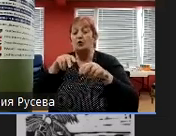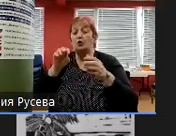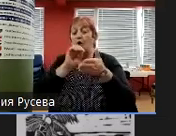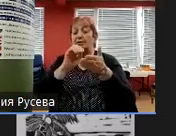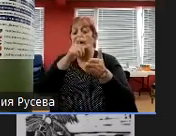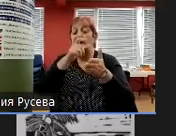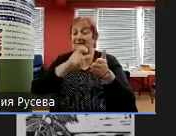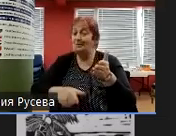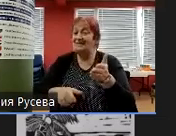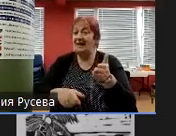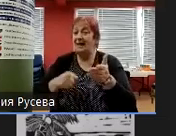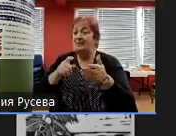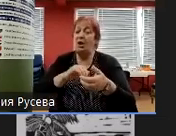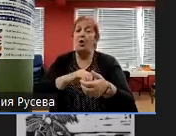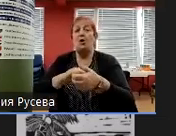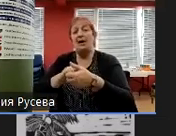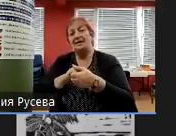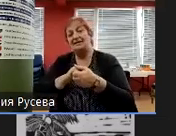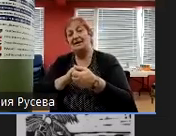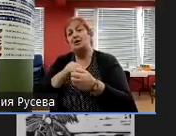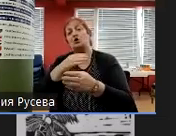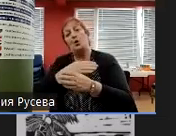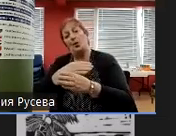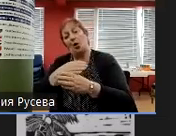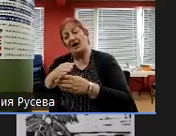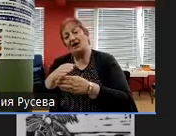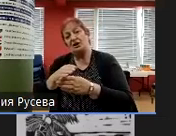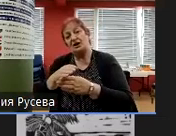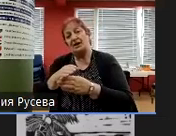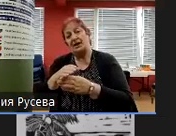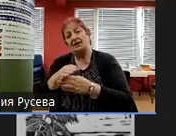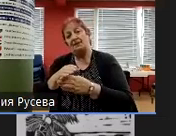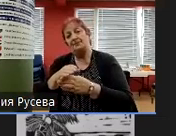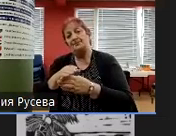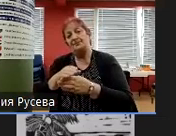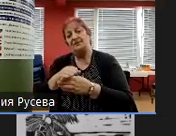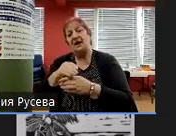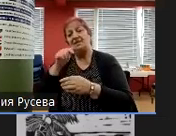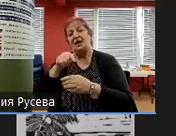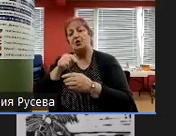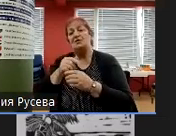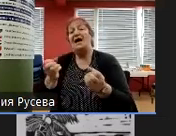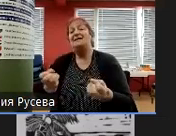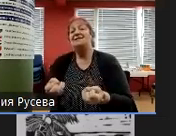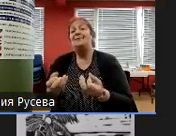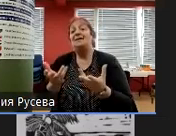при организиране, провеждане и приключване на дадено събитие.